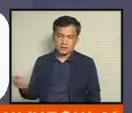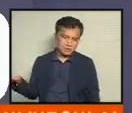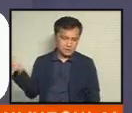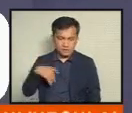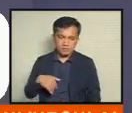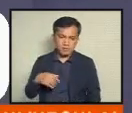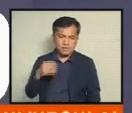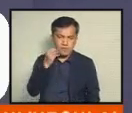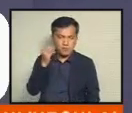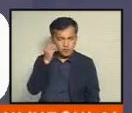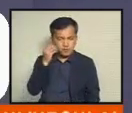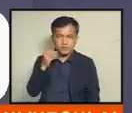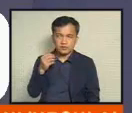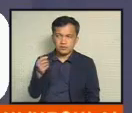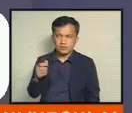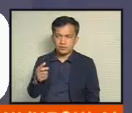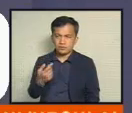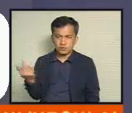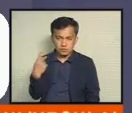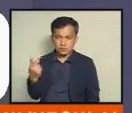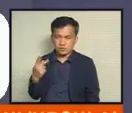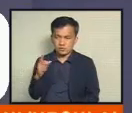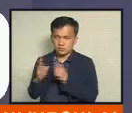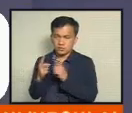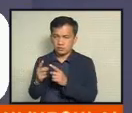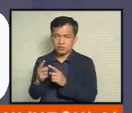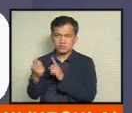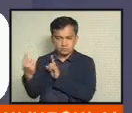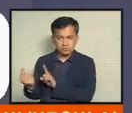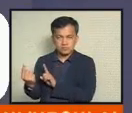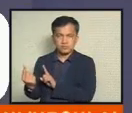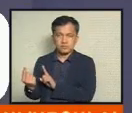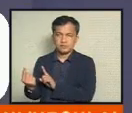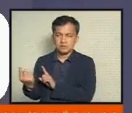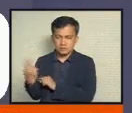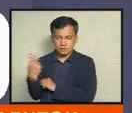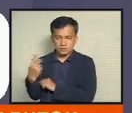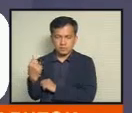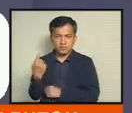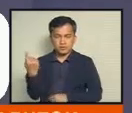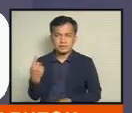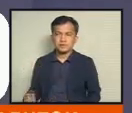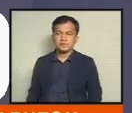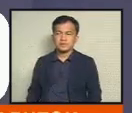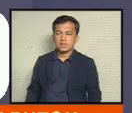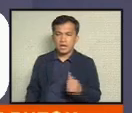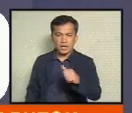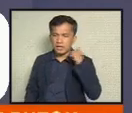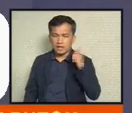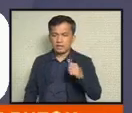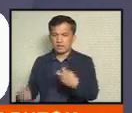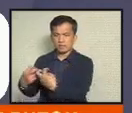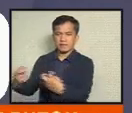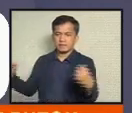home and we will talk alone. Kaming dalawa lang. Ayaw ko ng